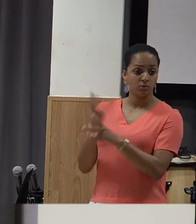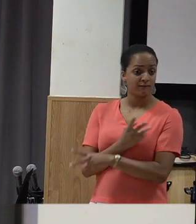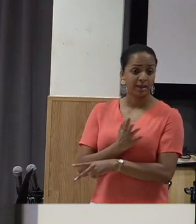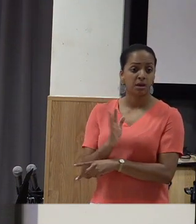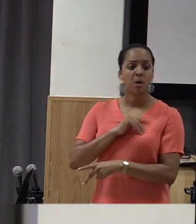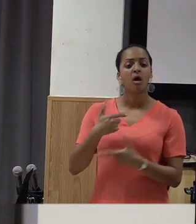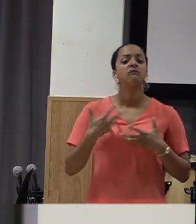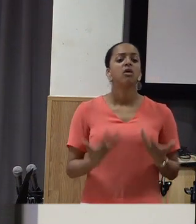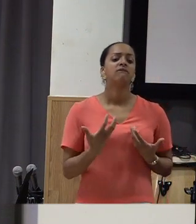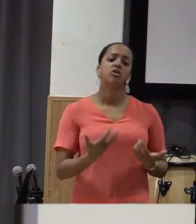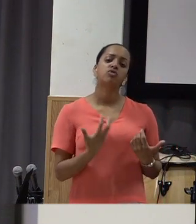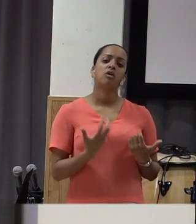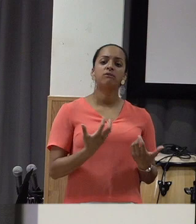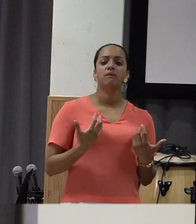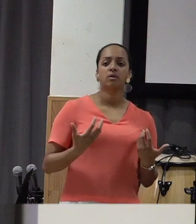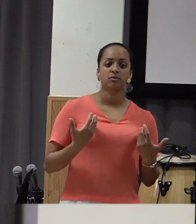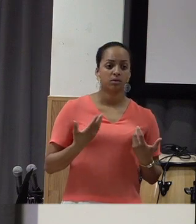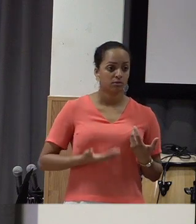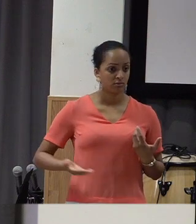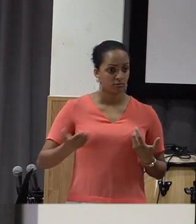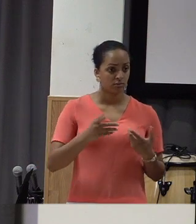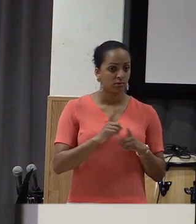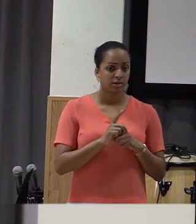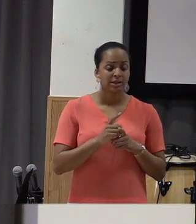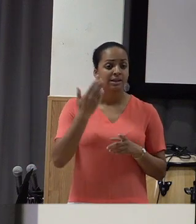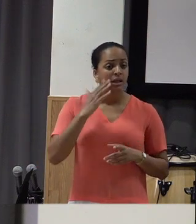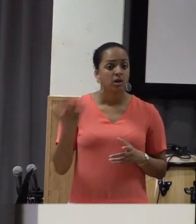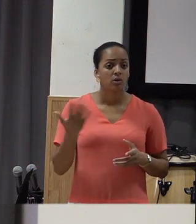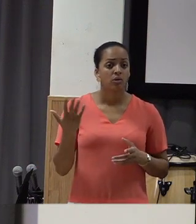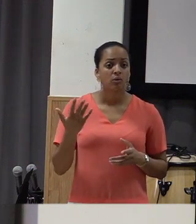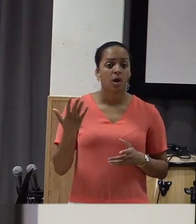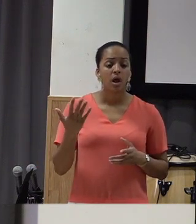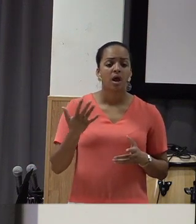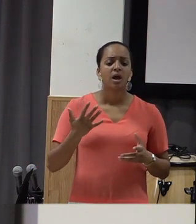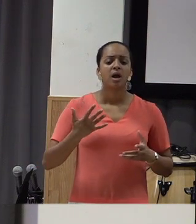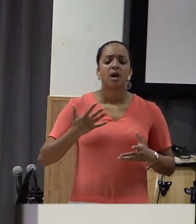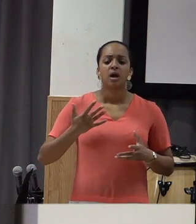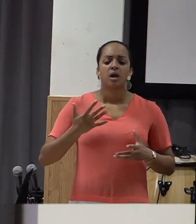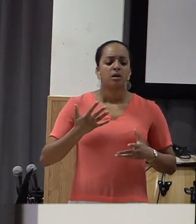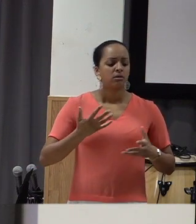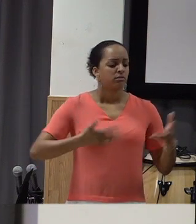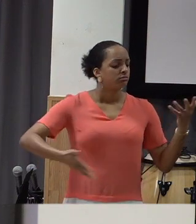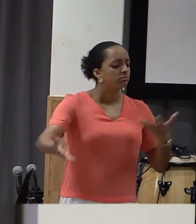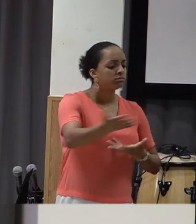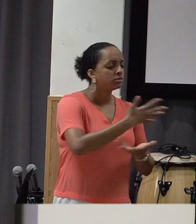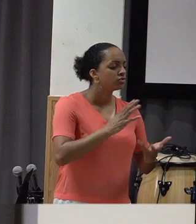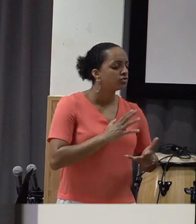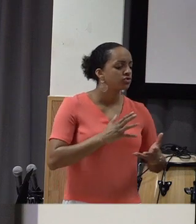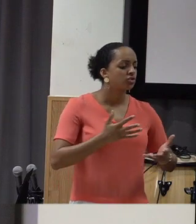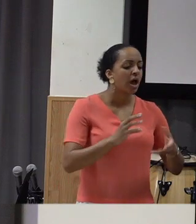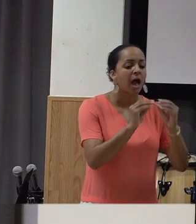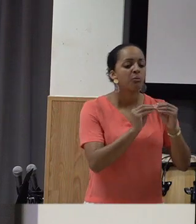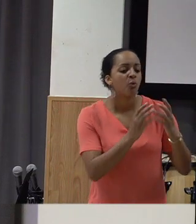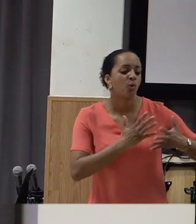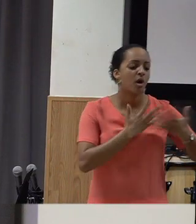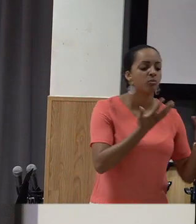passions. Adultères que vous êtes, ne savez-vous pas que l'amour du monde est inimitié contre Dieu? Celui donc qui veut être ami du